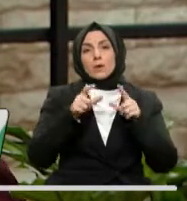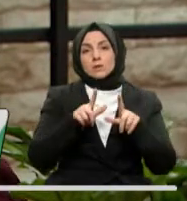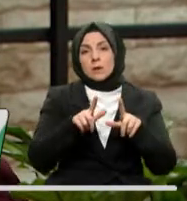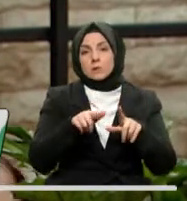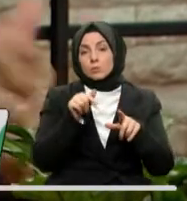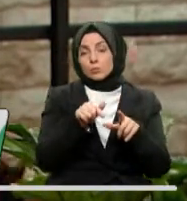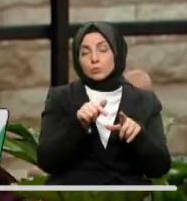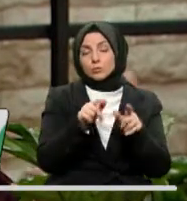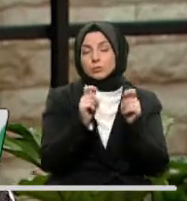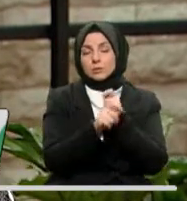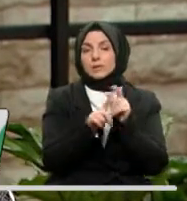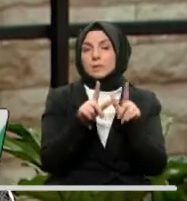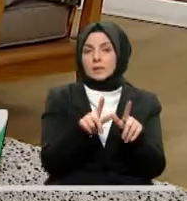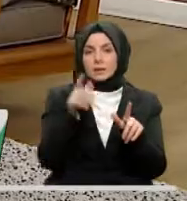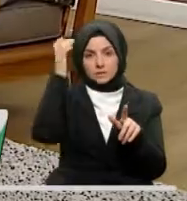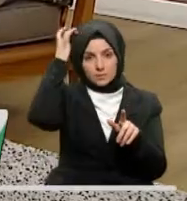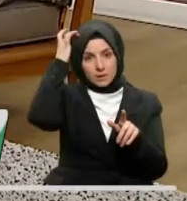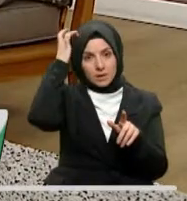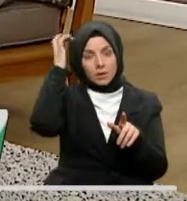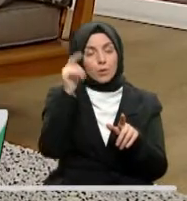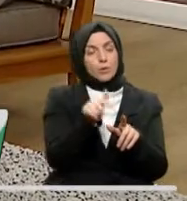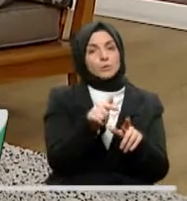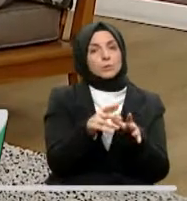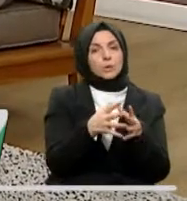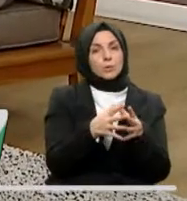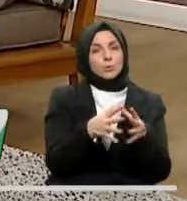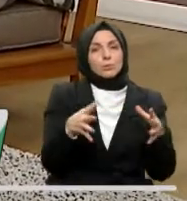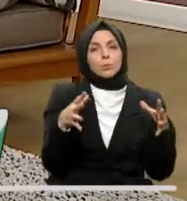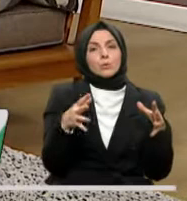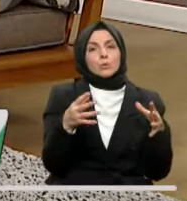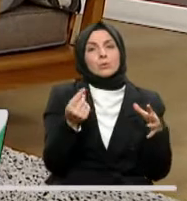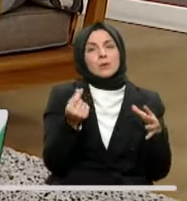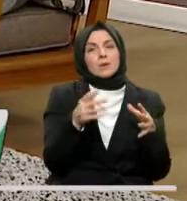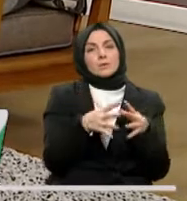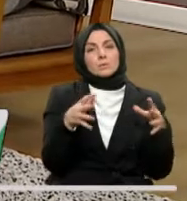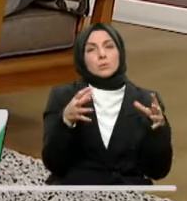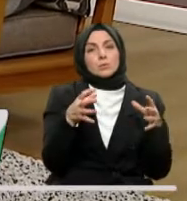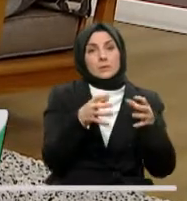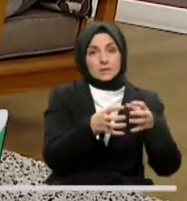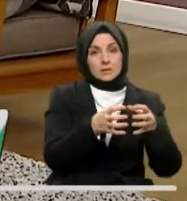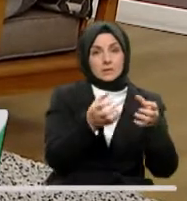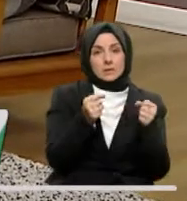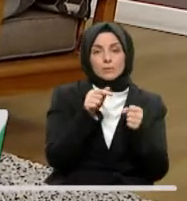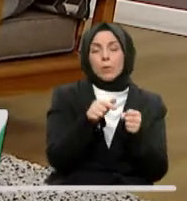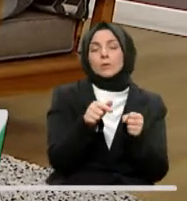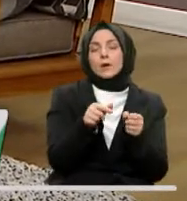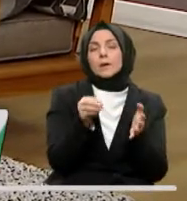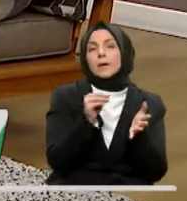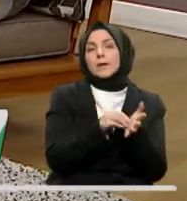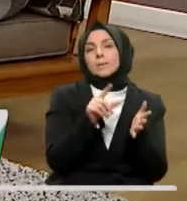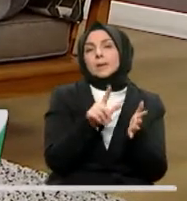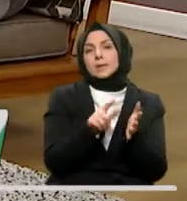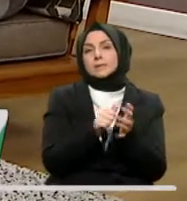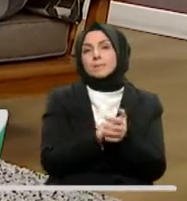zaman Ne yapacaksınız bunu bir boyuk bunu da bir boy büyük saksıya diyeceksiniz Evet peki o değişimi